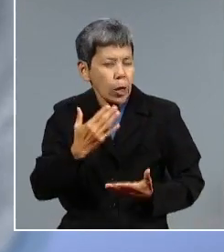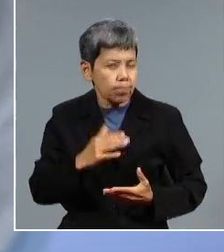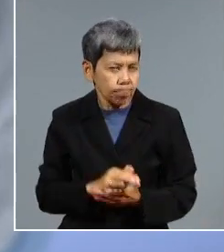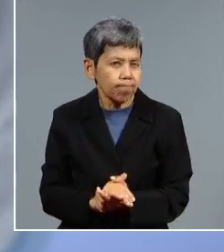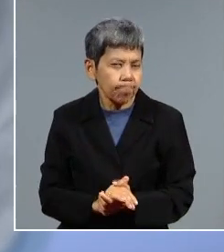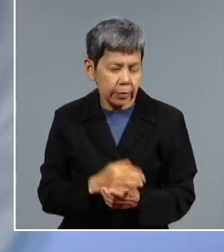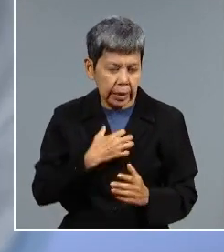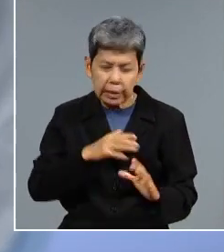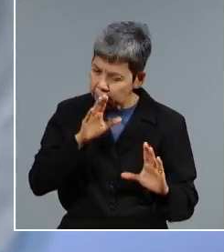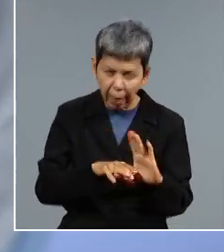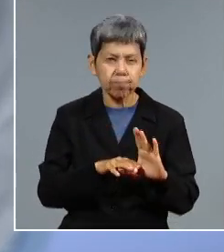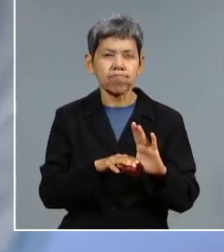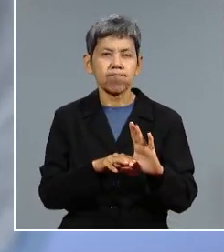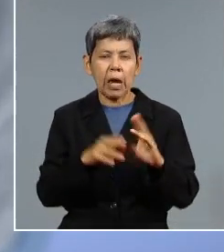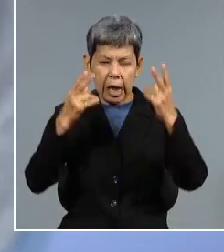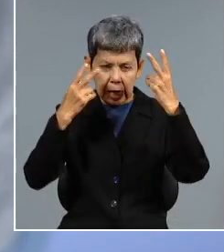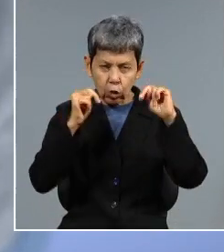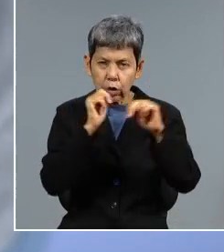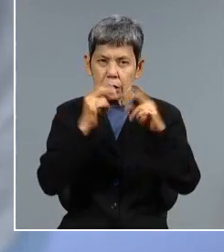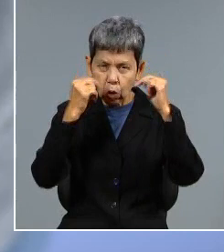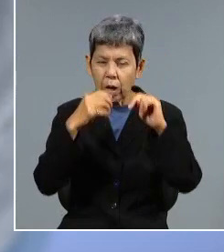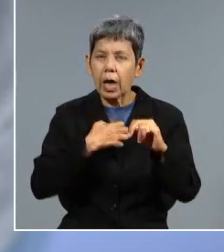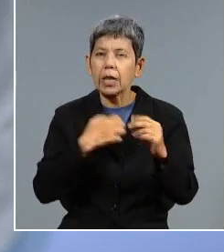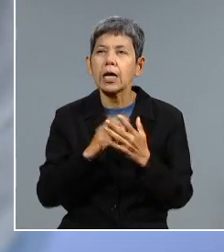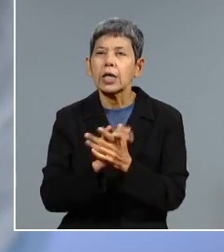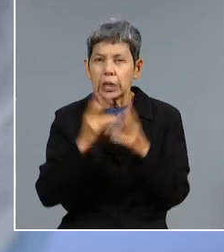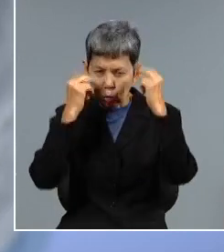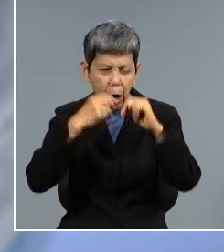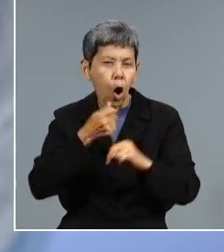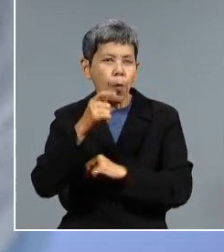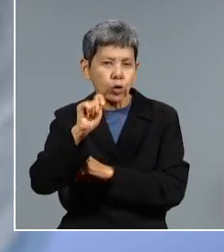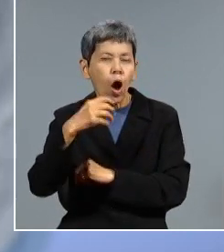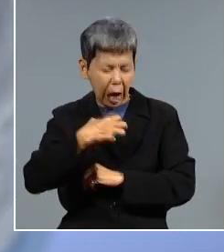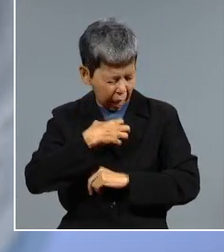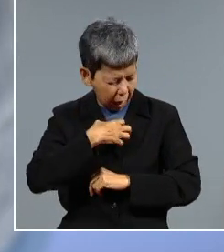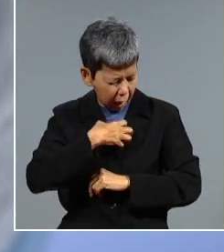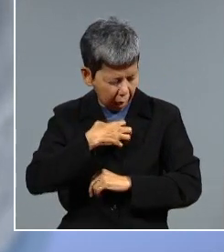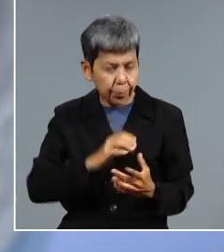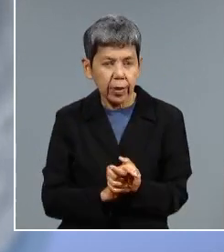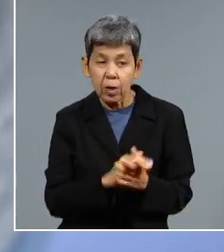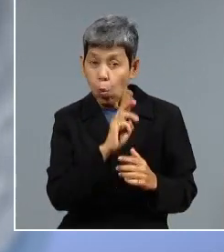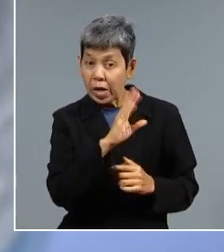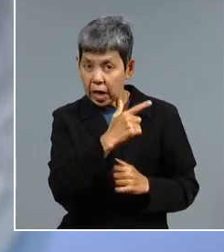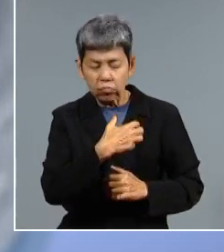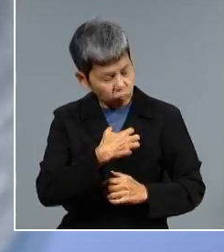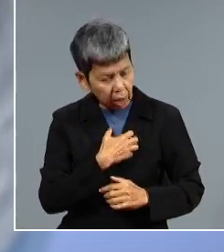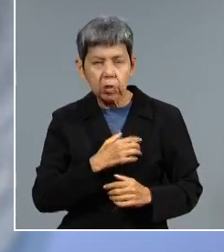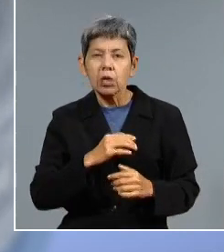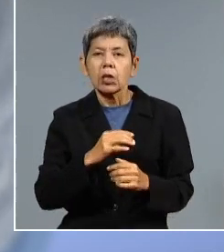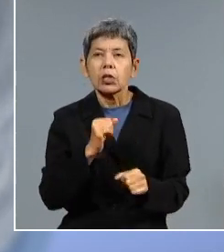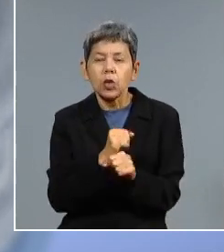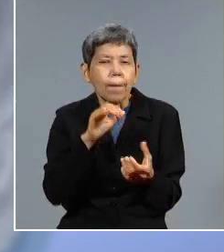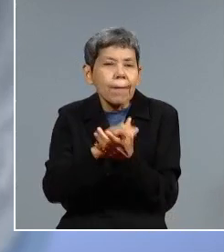คือการลงสมัครเป็นนายกเล็กนะที่ดอนทรายเนี่ยนะครับแน่นอนครับว่าสจวันชาติเนี่ยก็ส่ง